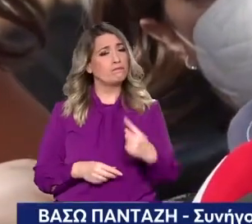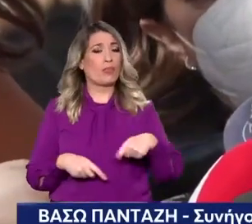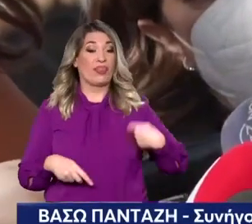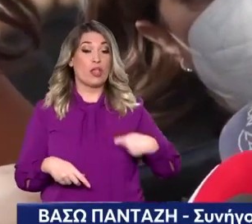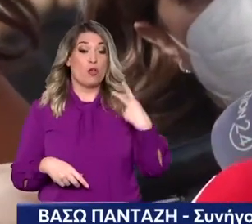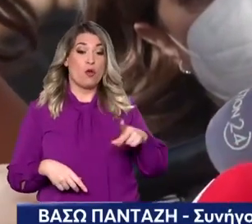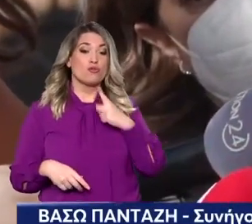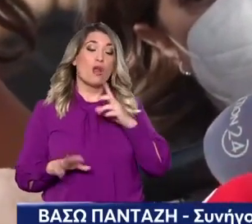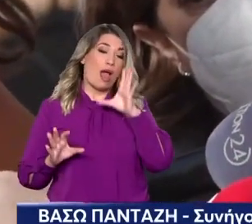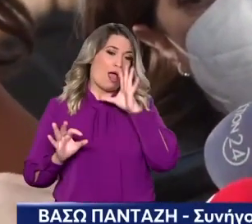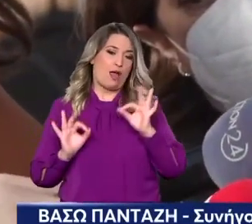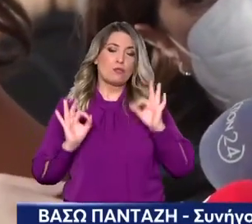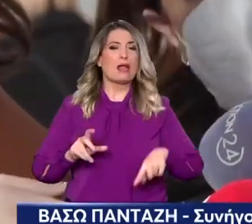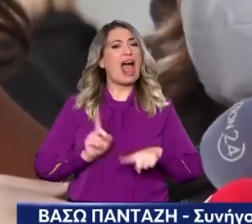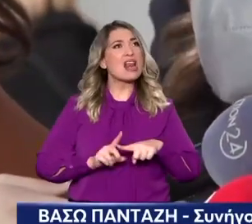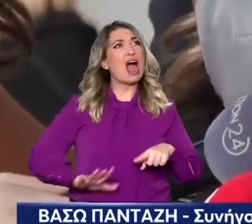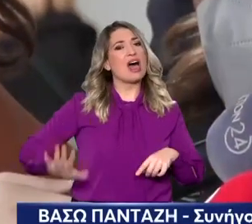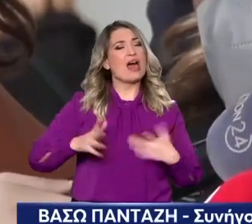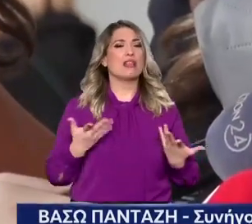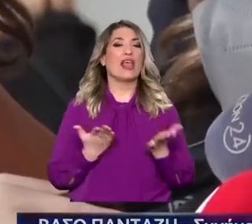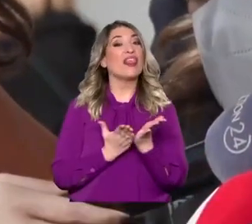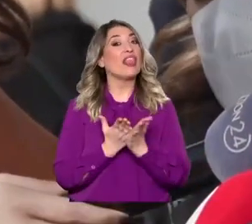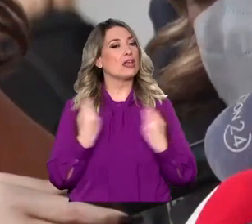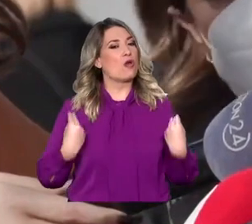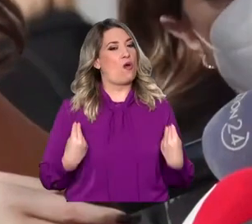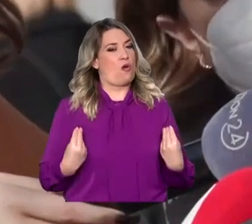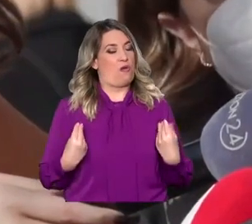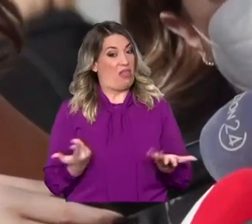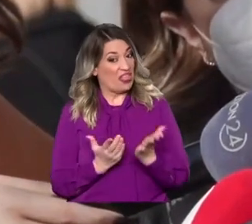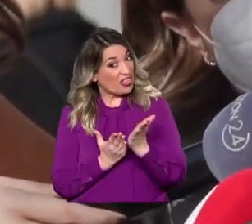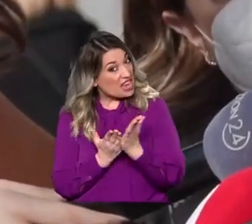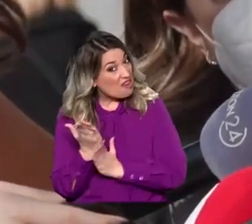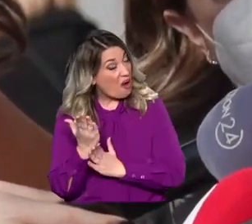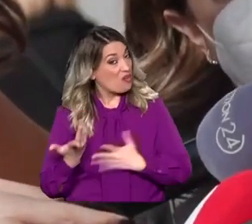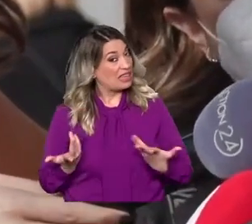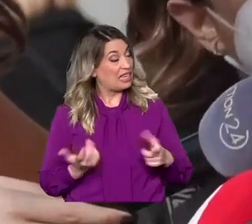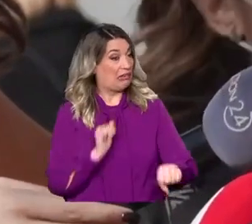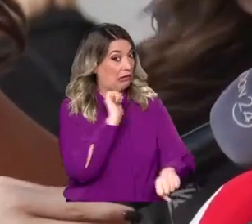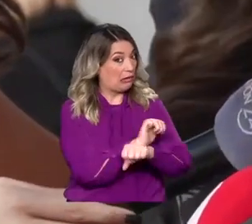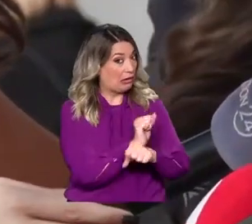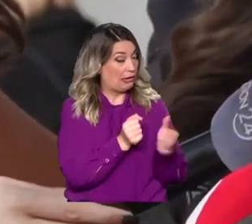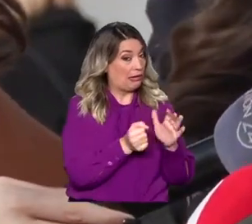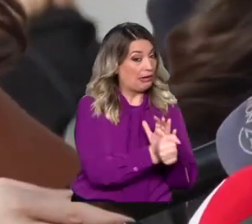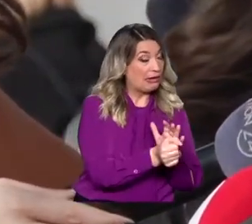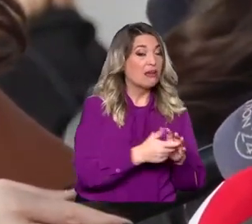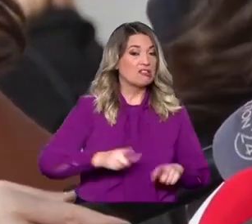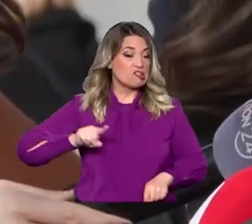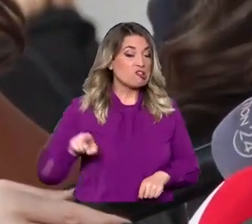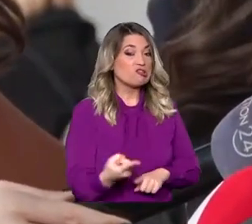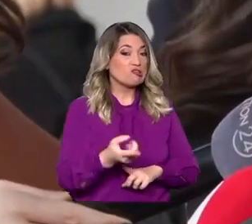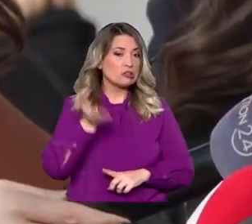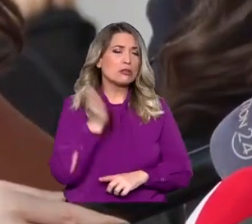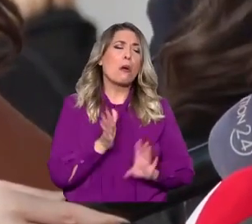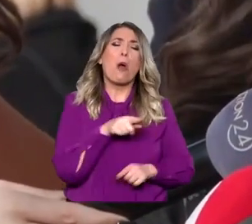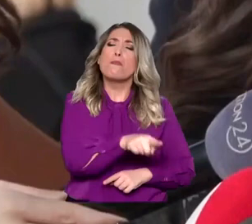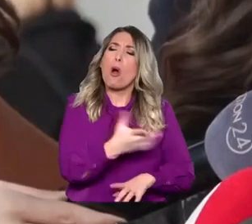ξέρετε η ελλάδα είναι κράτος δικαίου ε στο κράτος δικαίου δεν επιτρέπονται προπηλακισμοί κατηγορουμένων για οποιαδήποτε πράξη και αν αυτοί κατηγορούνται